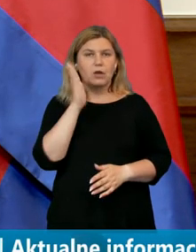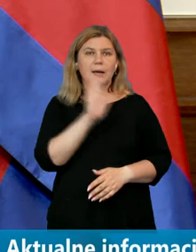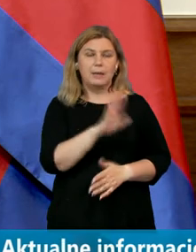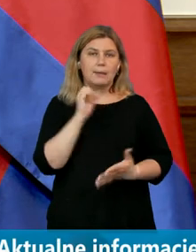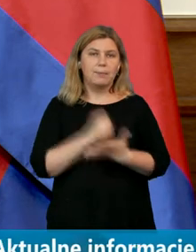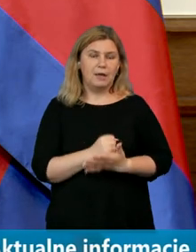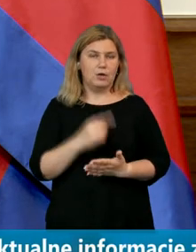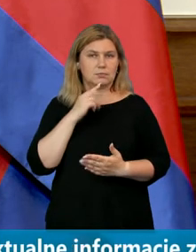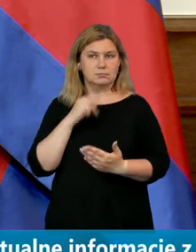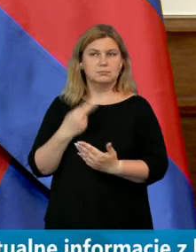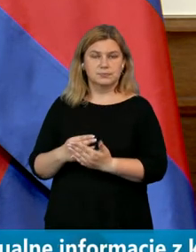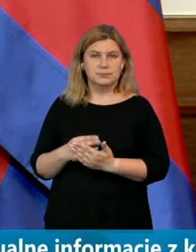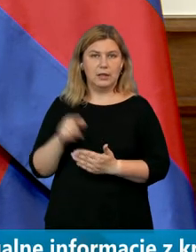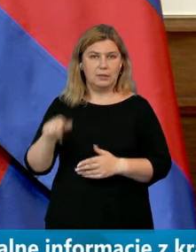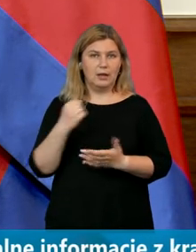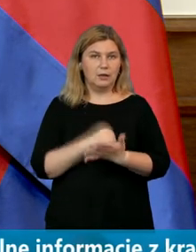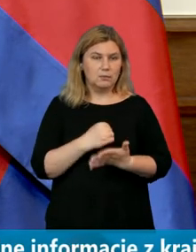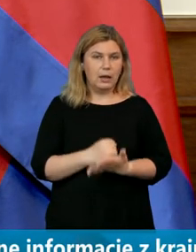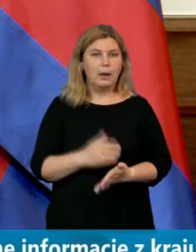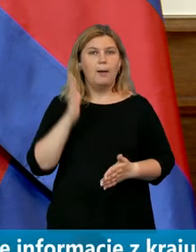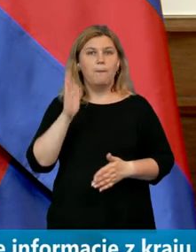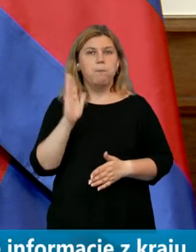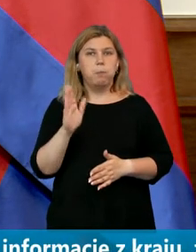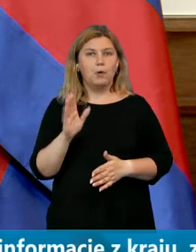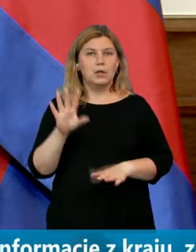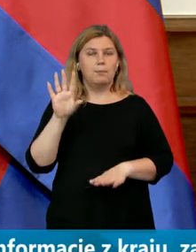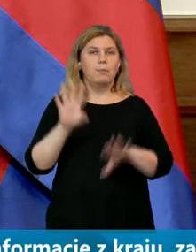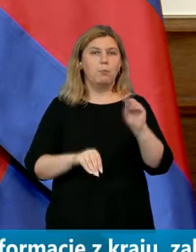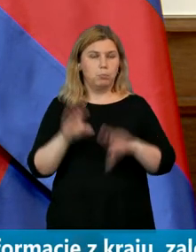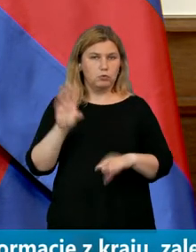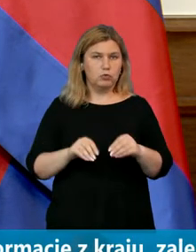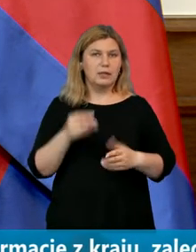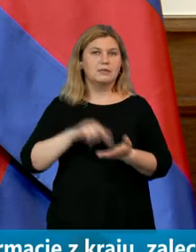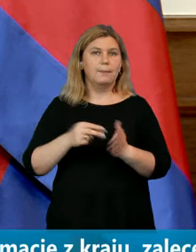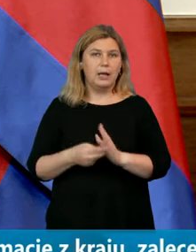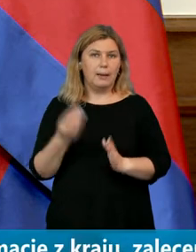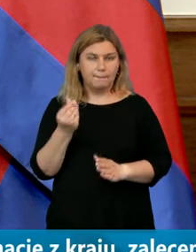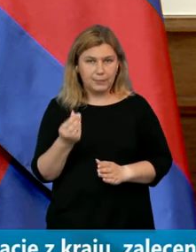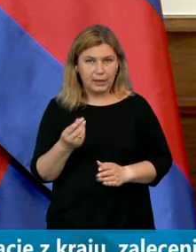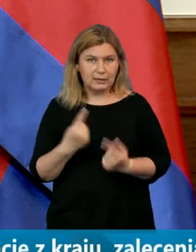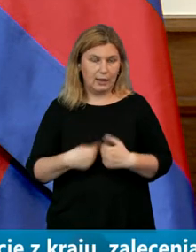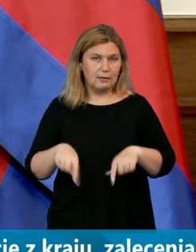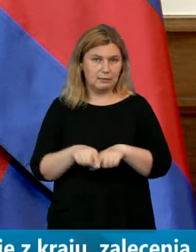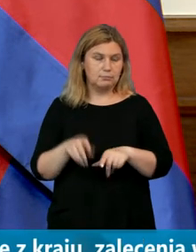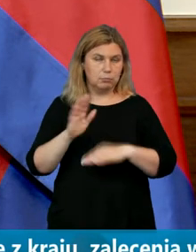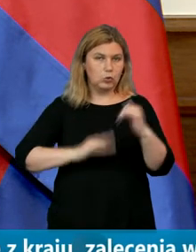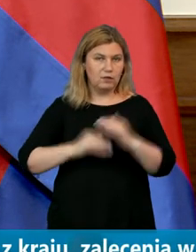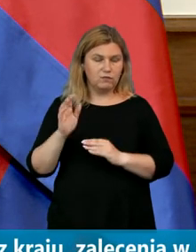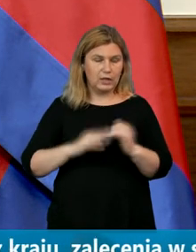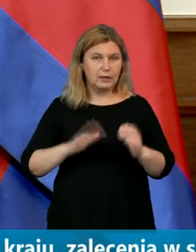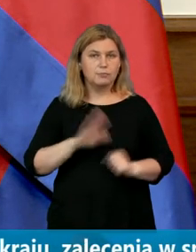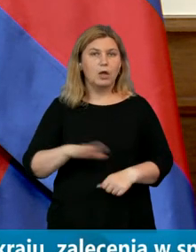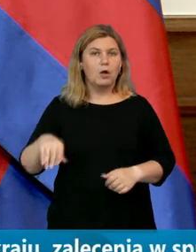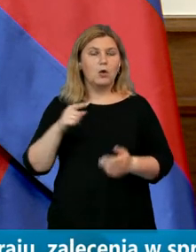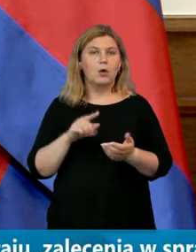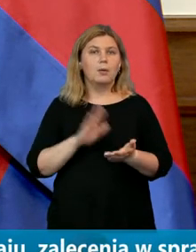wypowiadać w tej sprawie. Potem został uchwalony budżet, w budżecie zaplanowano środki finansowe na realizację przedszkola. To zostało uchwalone, został